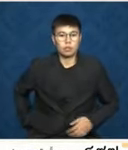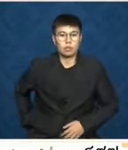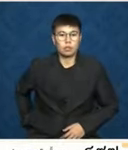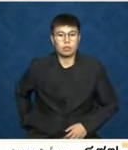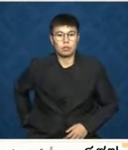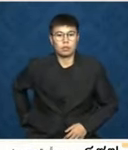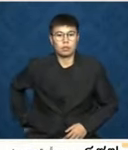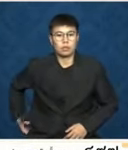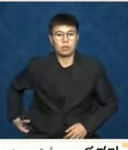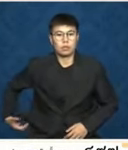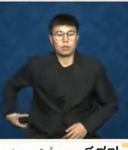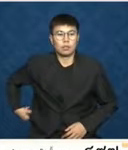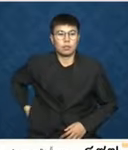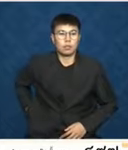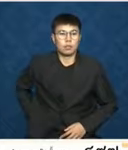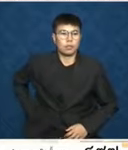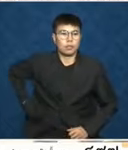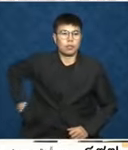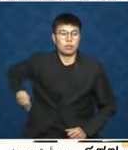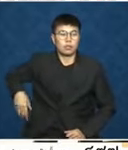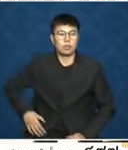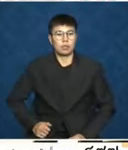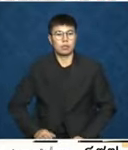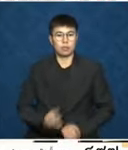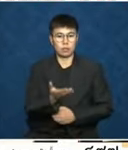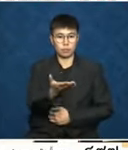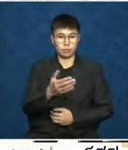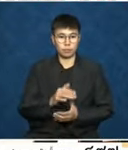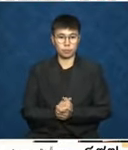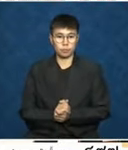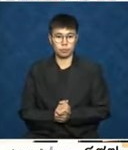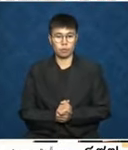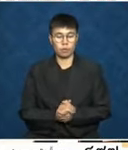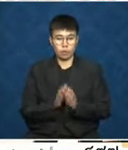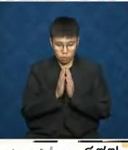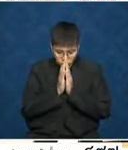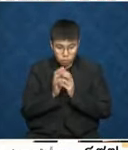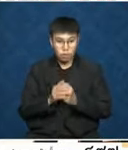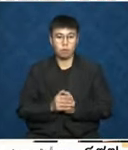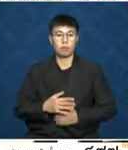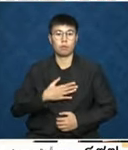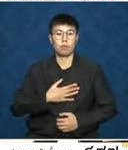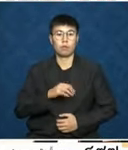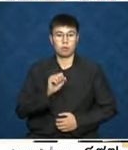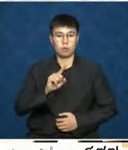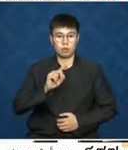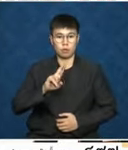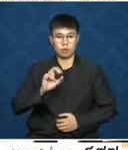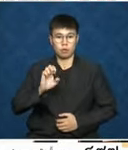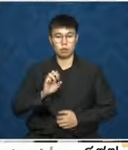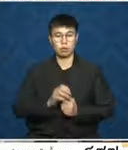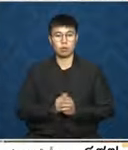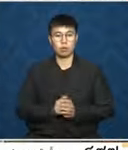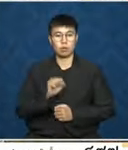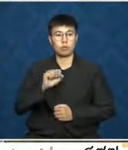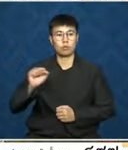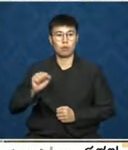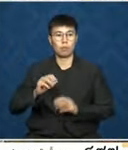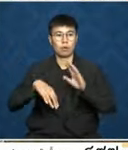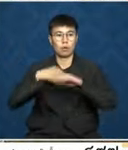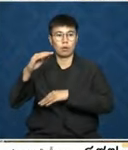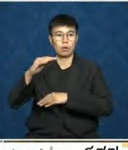เรคครับขอเชิญคุณสฤษดิ์บุญเนียรครับกราบเรียนท่านประธานสภาที่เคารพผมนายสฤษดิ์บุญเนียรสสนักพัฒนาแก้